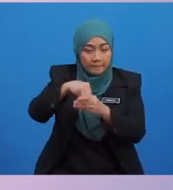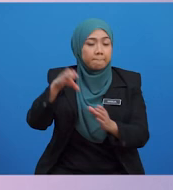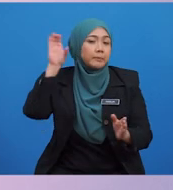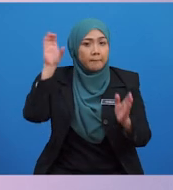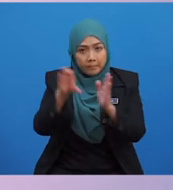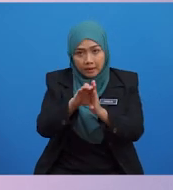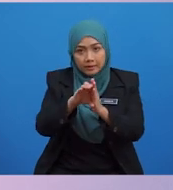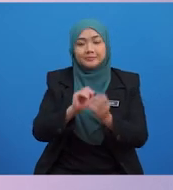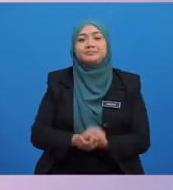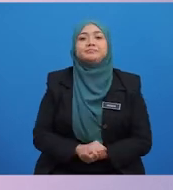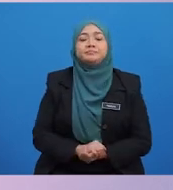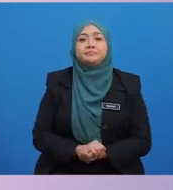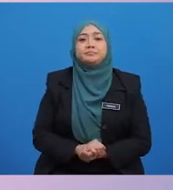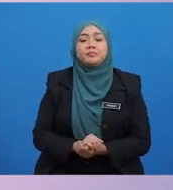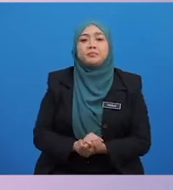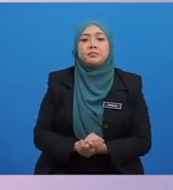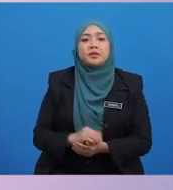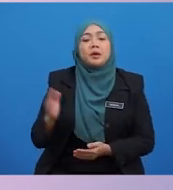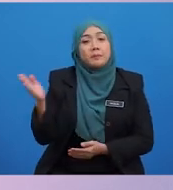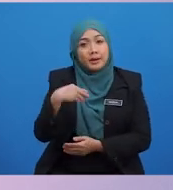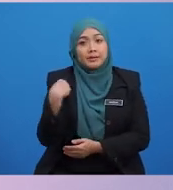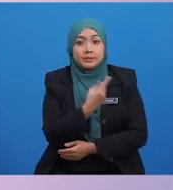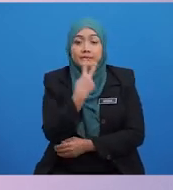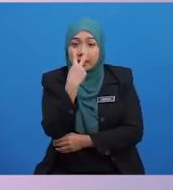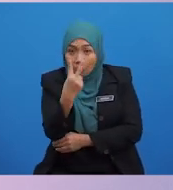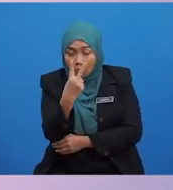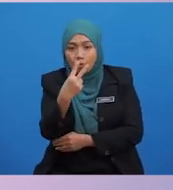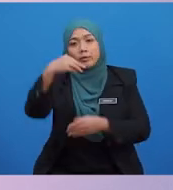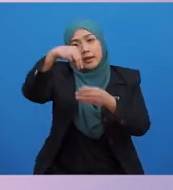Baiklah Mari kita perhatikan bersama-sama